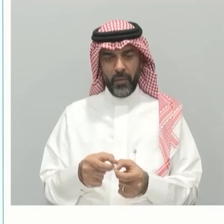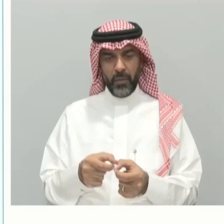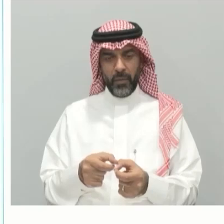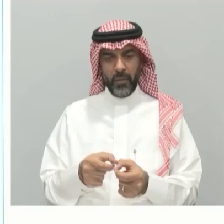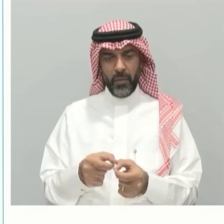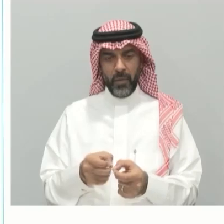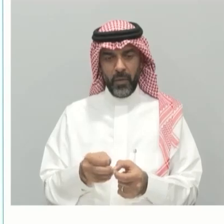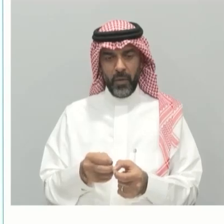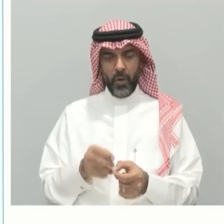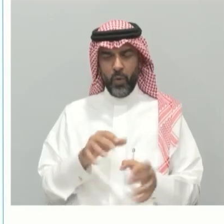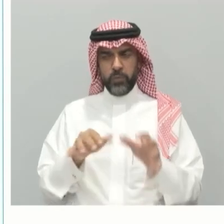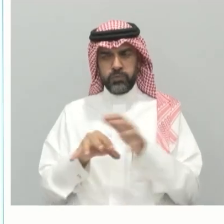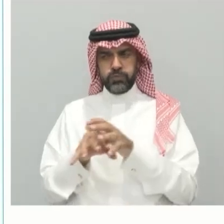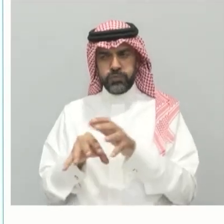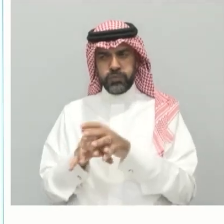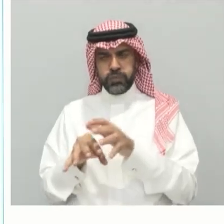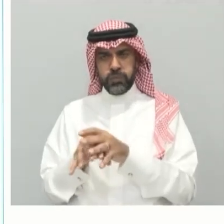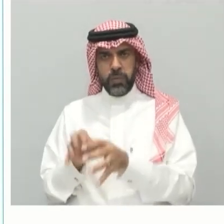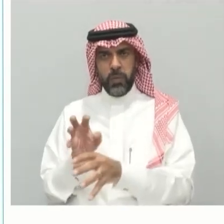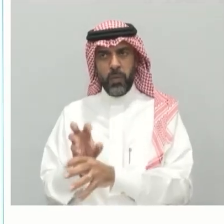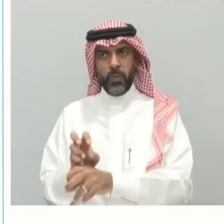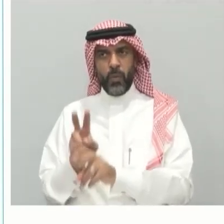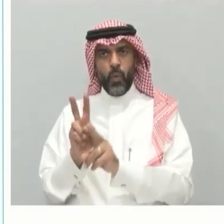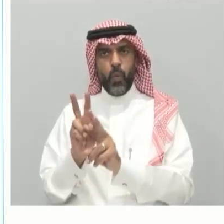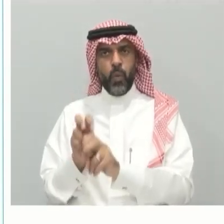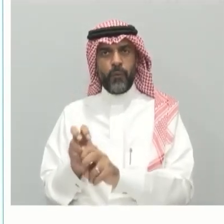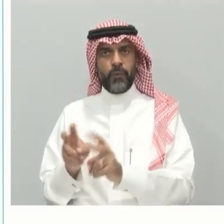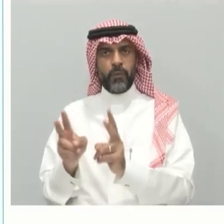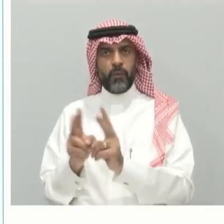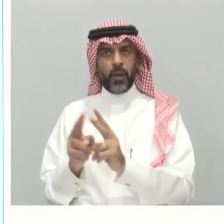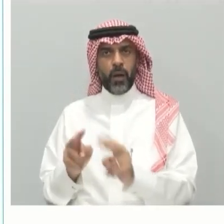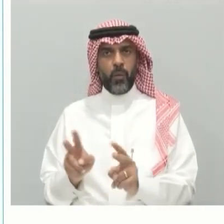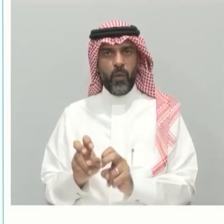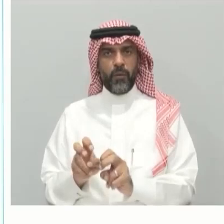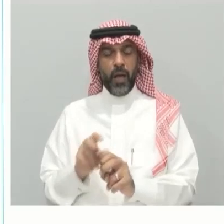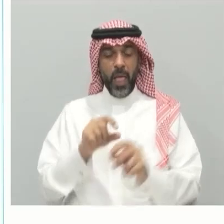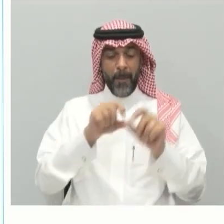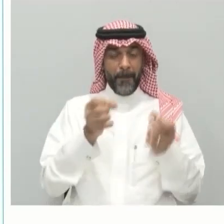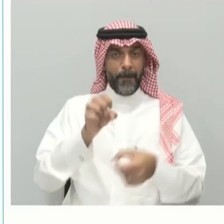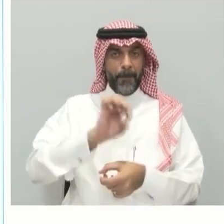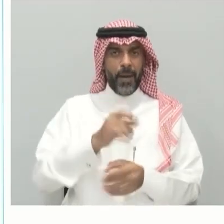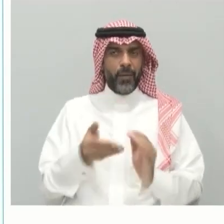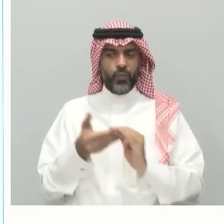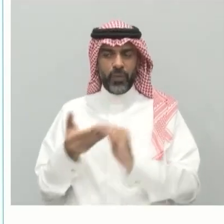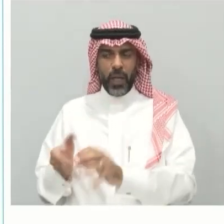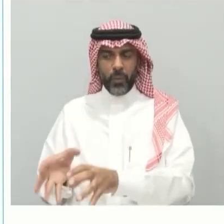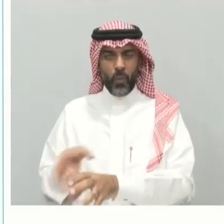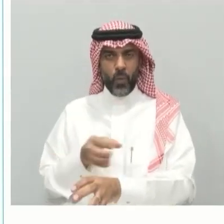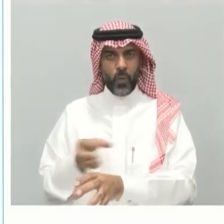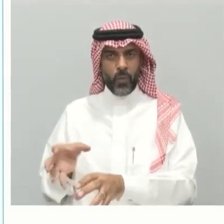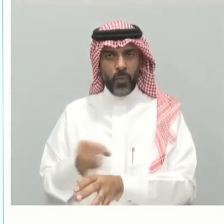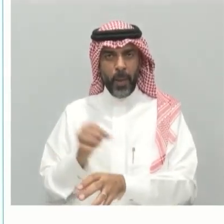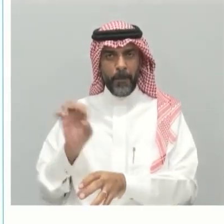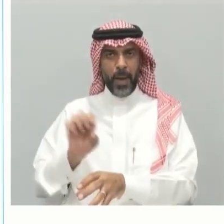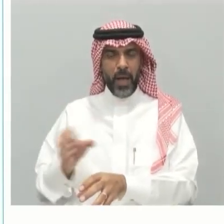التفاعل بعد ذلك استحدثنا شيء لحل المشكله الا وهو القنطر الملحيه فبالتالي سوف تنتقل الايونات